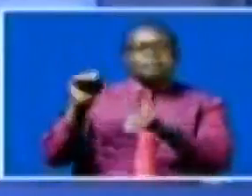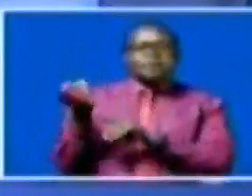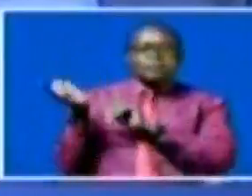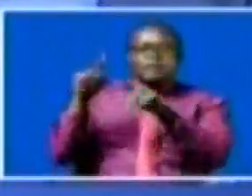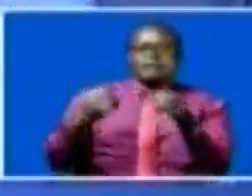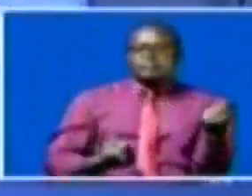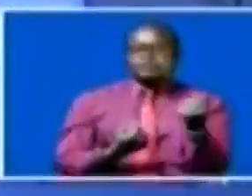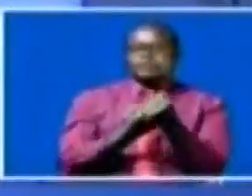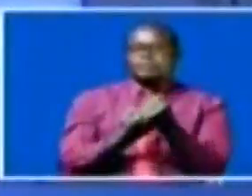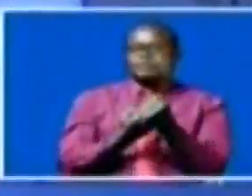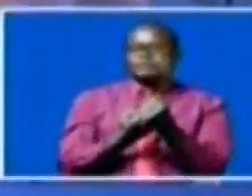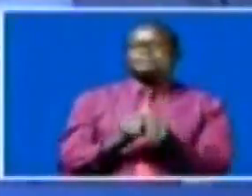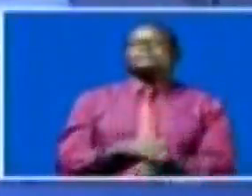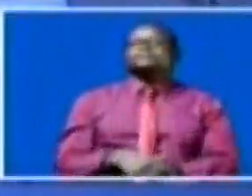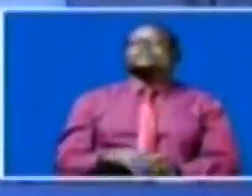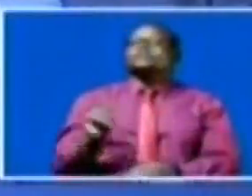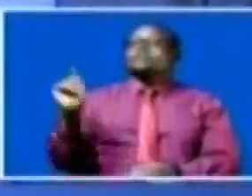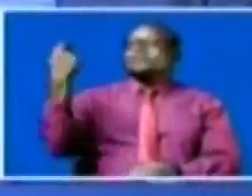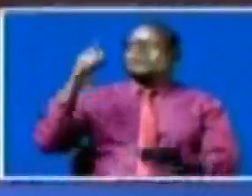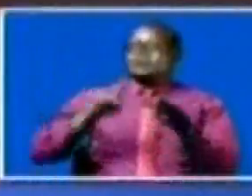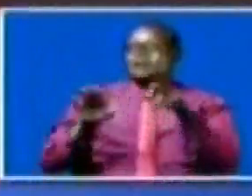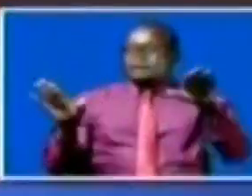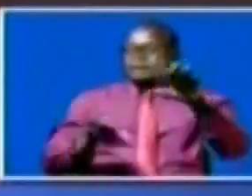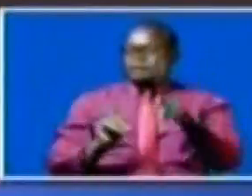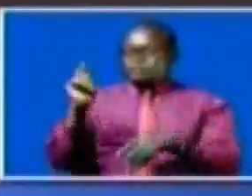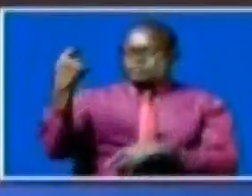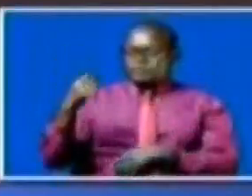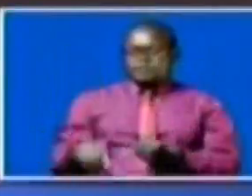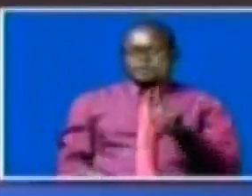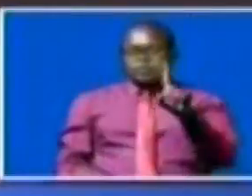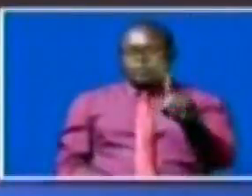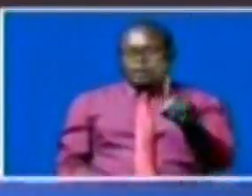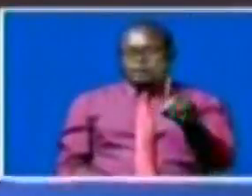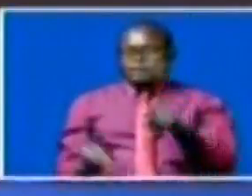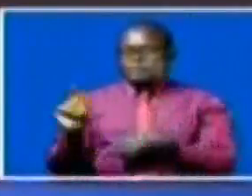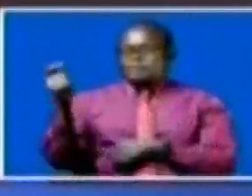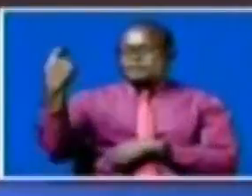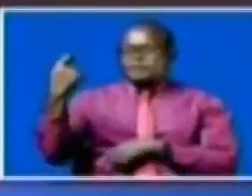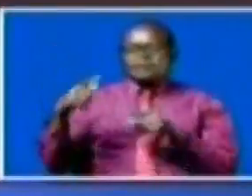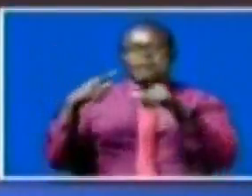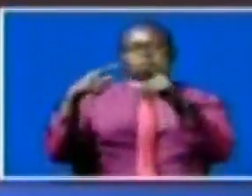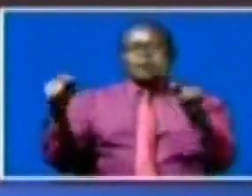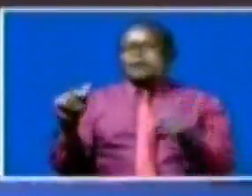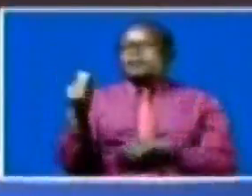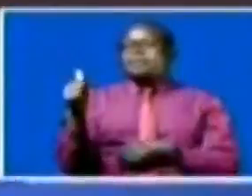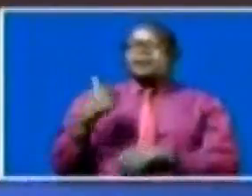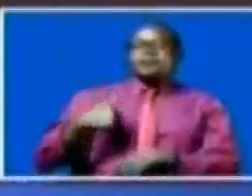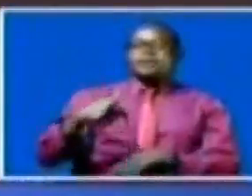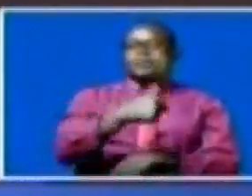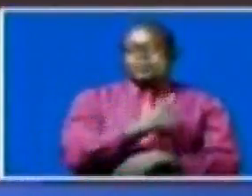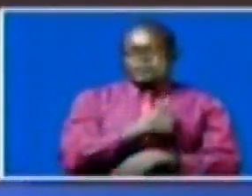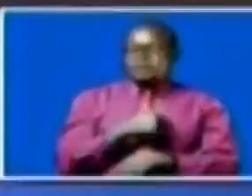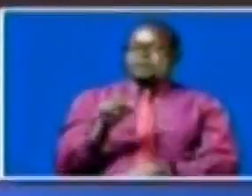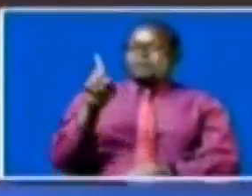kanisa. President na deputy president ni moja. Na president hajasema chochote. So sisi tuko